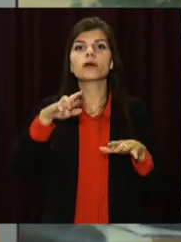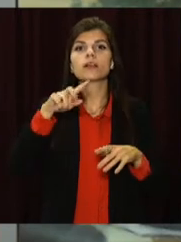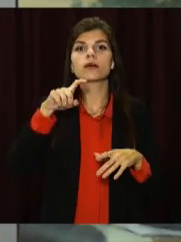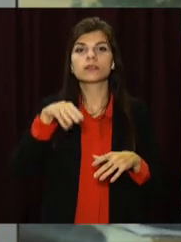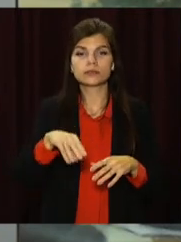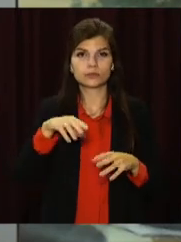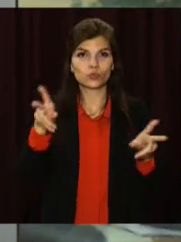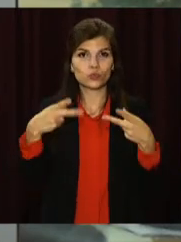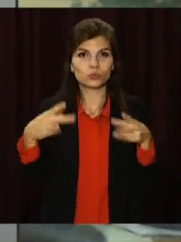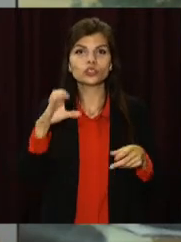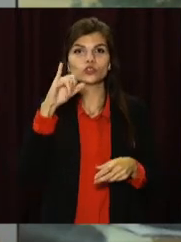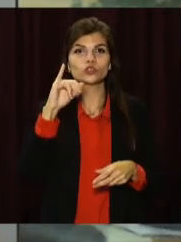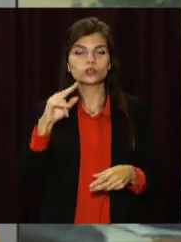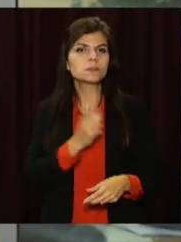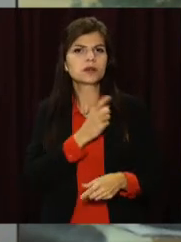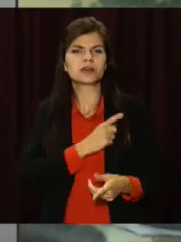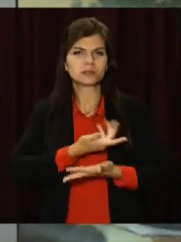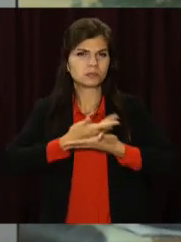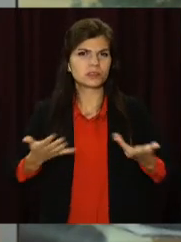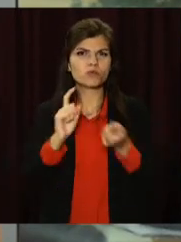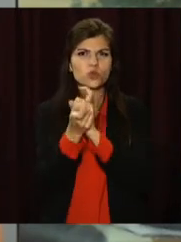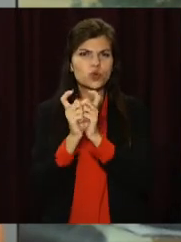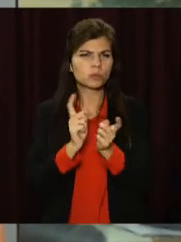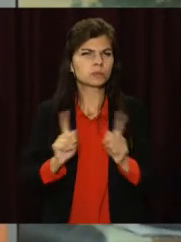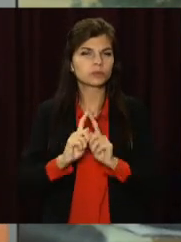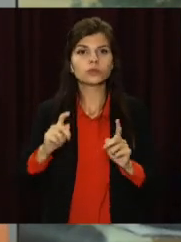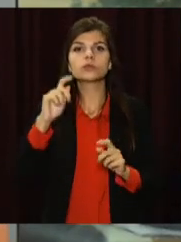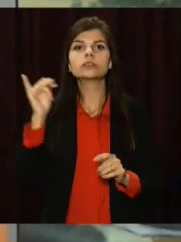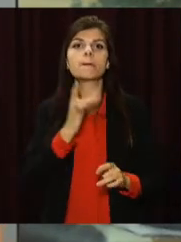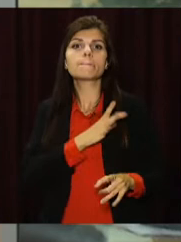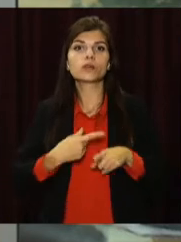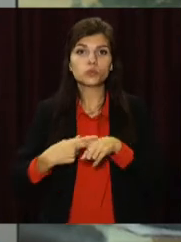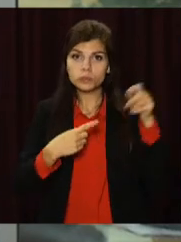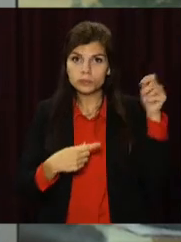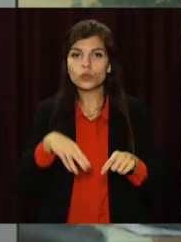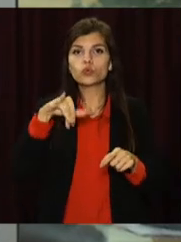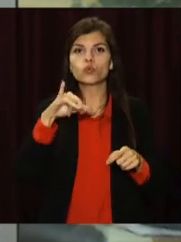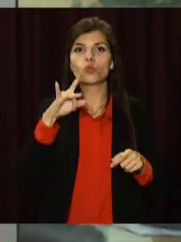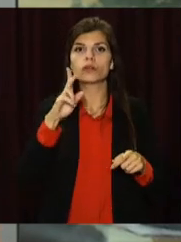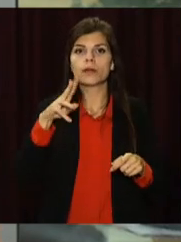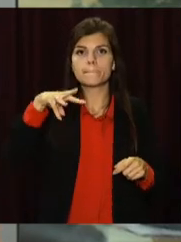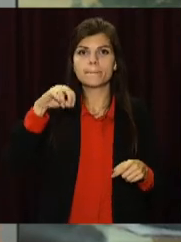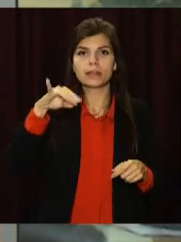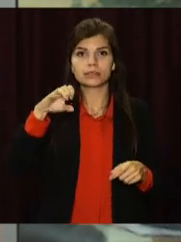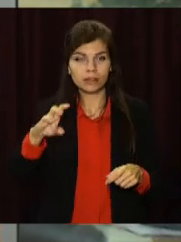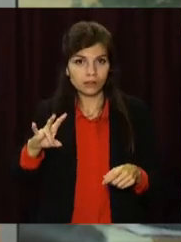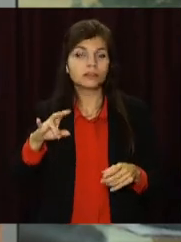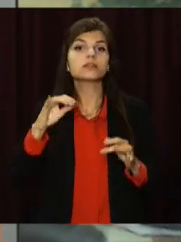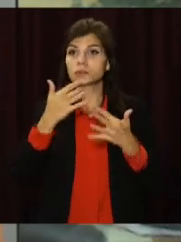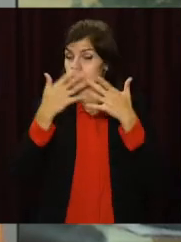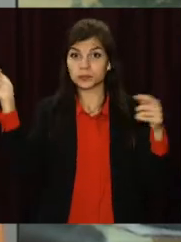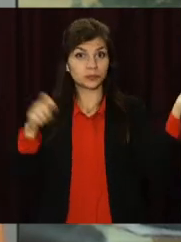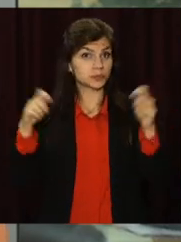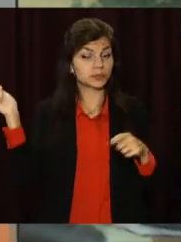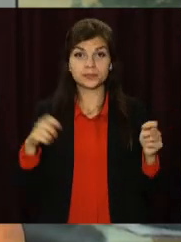8 пар, 16 майстрів з різних видів єдиноборств приїхали до Дніпра з Білорусі, Туркменістану та різних міст України. Про видовищні